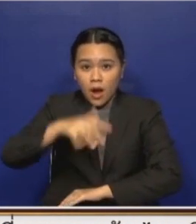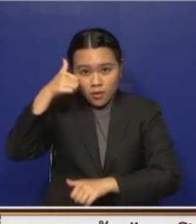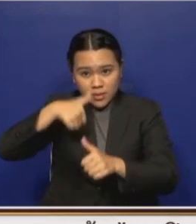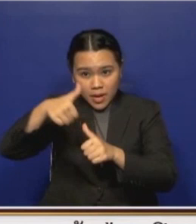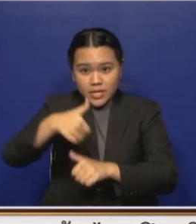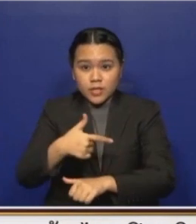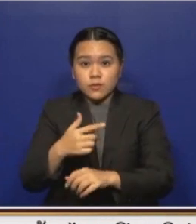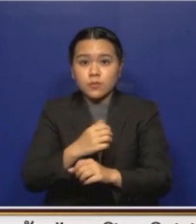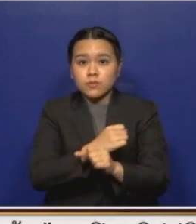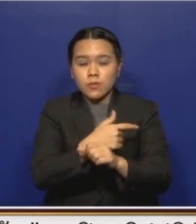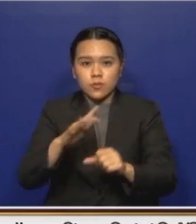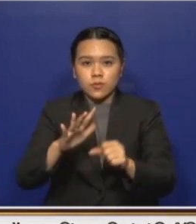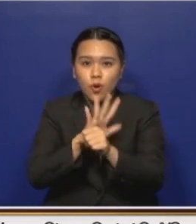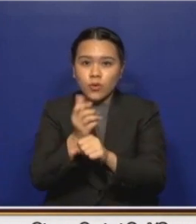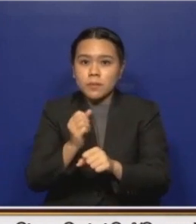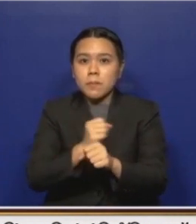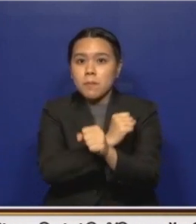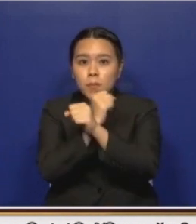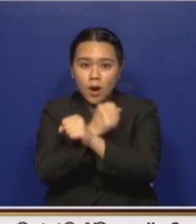รัฐบาลบราซิลตัดสินใจฮะ